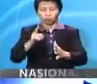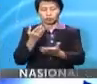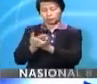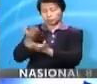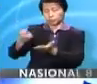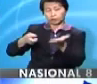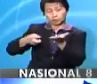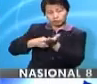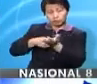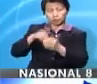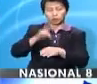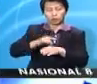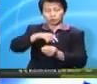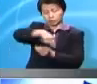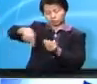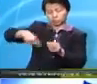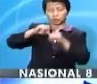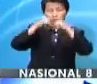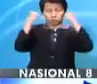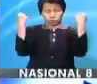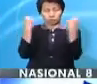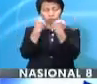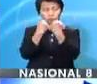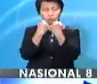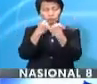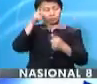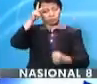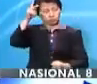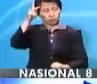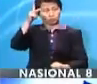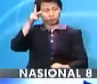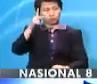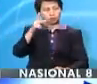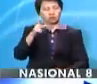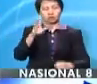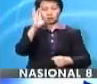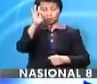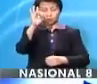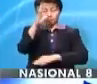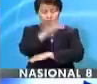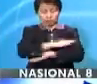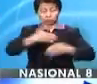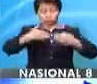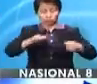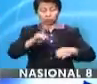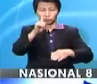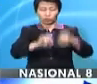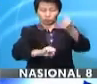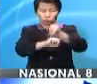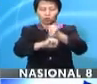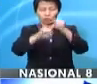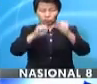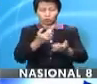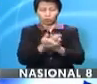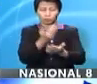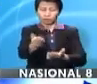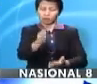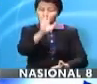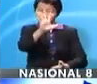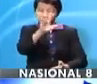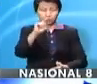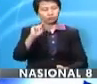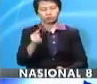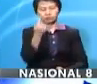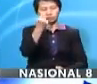mendapatkan tiket berkenaan di perkarangan Stadium Sultan Muhammad IV. 8 kaunter akan dibuka dan seorang penyokong hanya boleh membeli 5 keping tiket